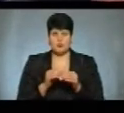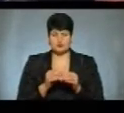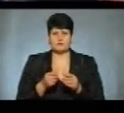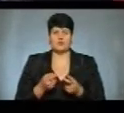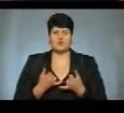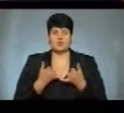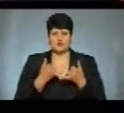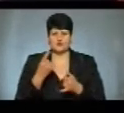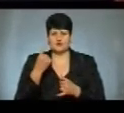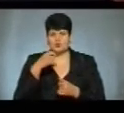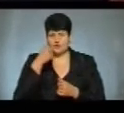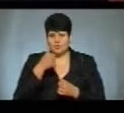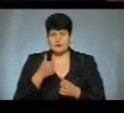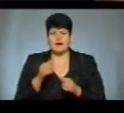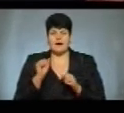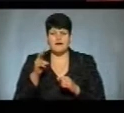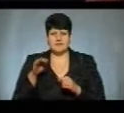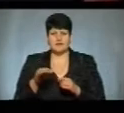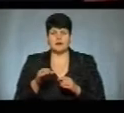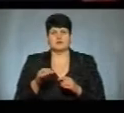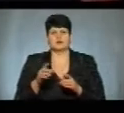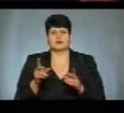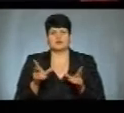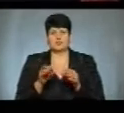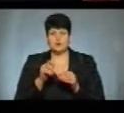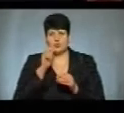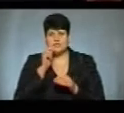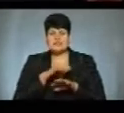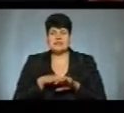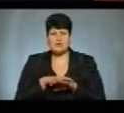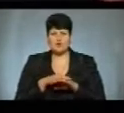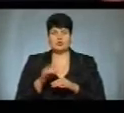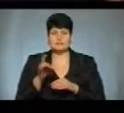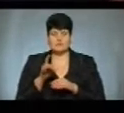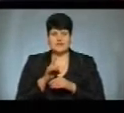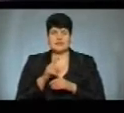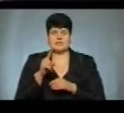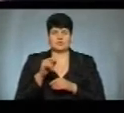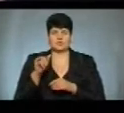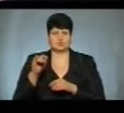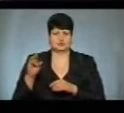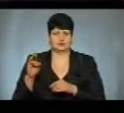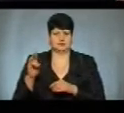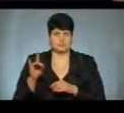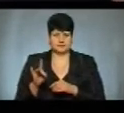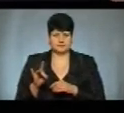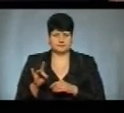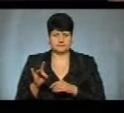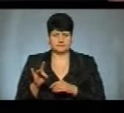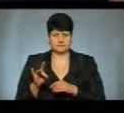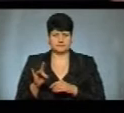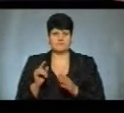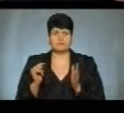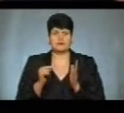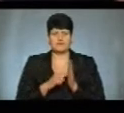100-річчю проголошення акта злуки Української Народної Республіки і Західноукраїнської Народної Республіки.